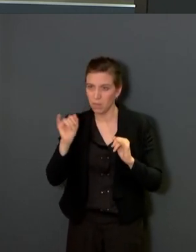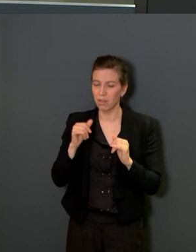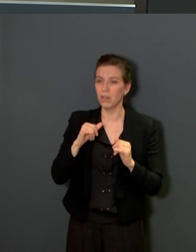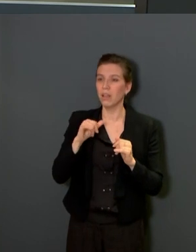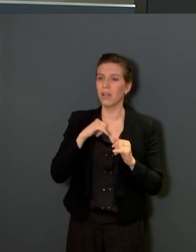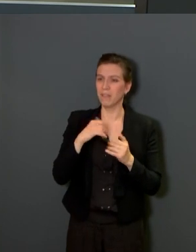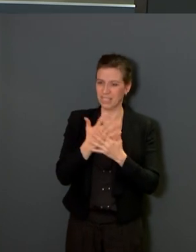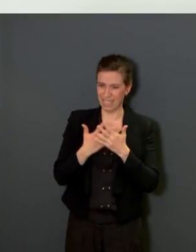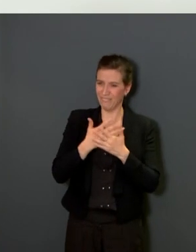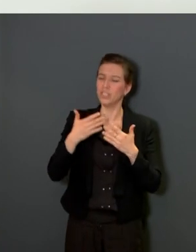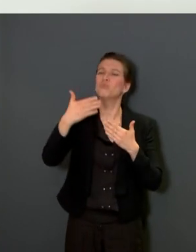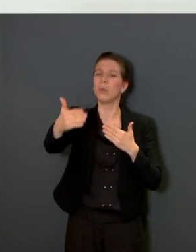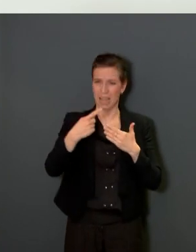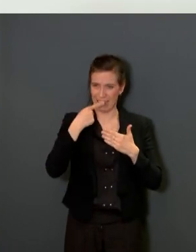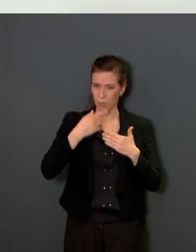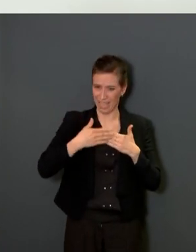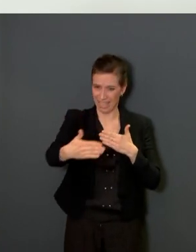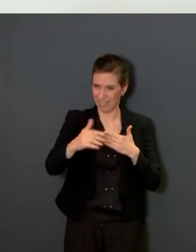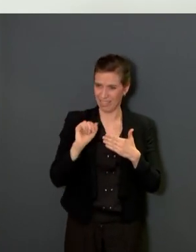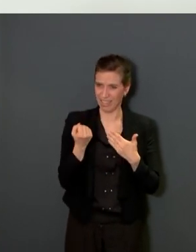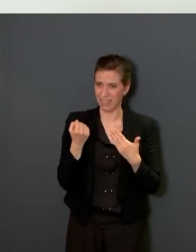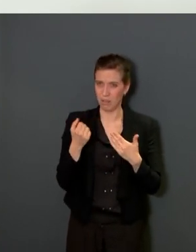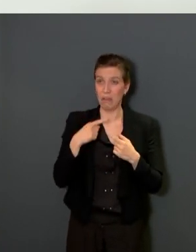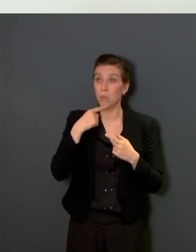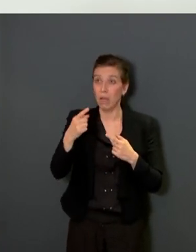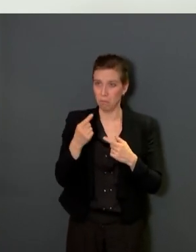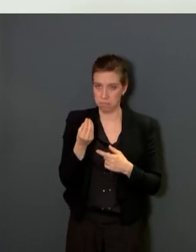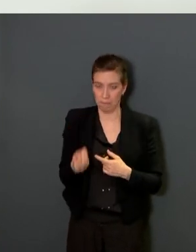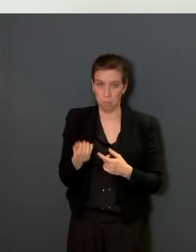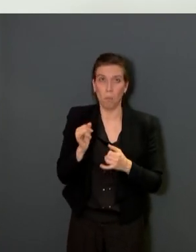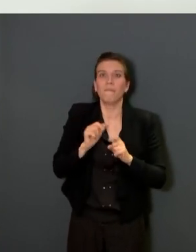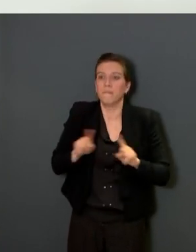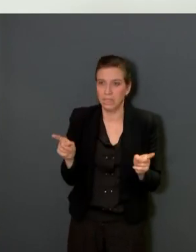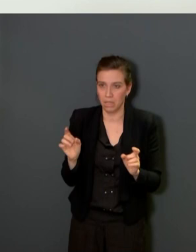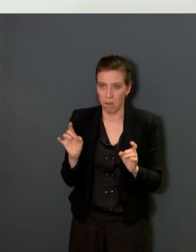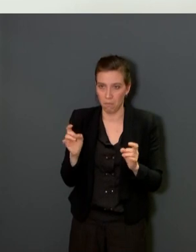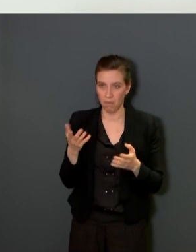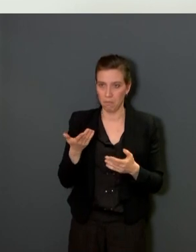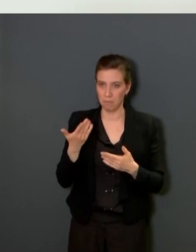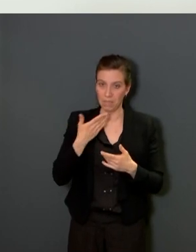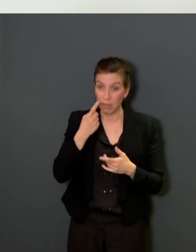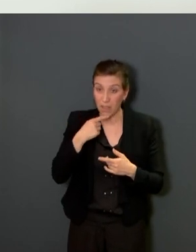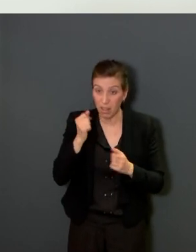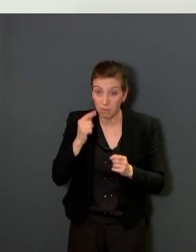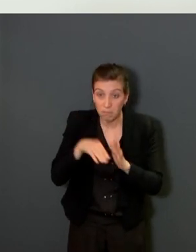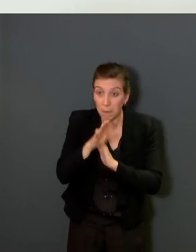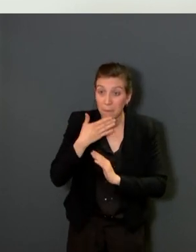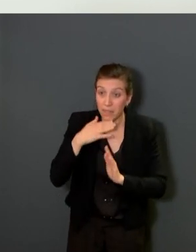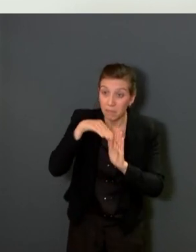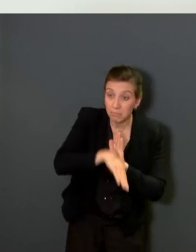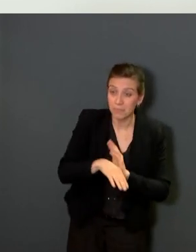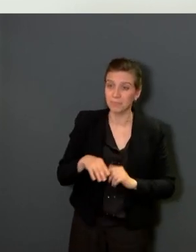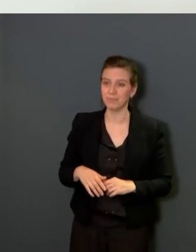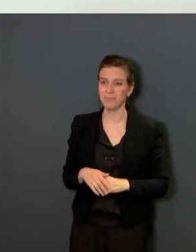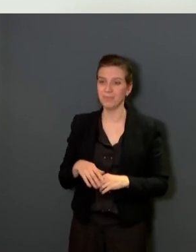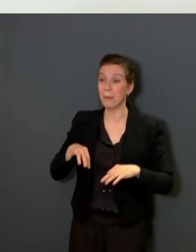bekijken. Wat gaat die week verschil maken? De kans dat het die week beter gaat worden, en dat we effectief, zoals meneer Jan Bol zegt, volgende week de